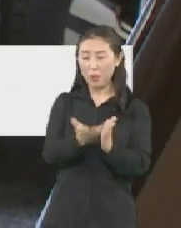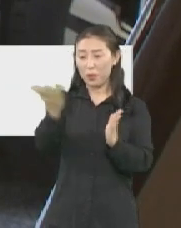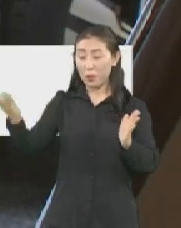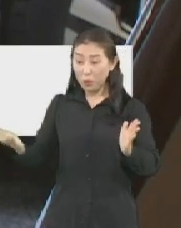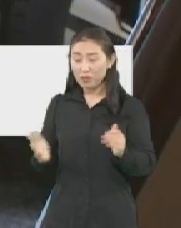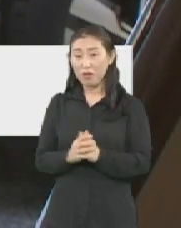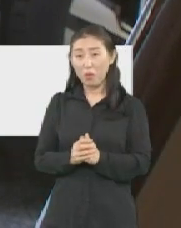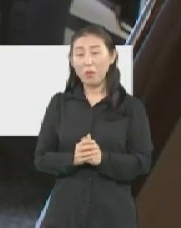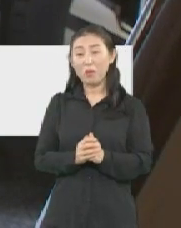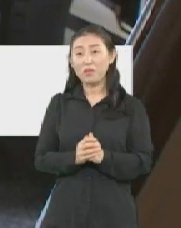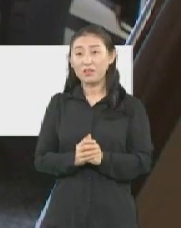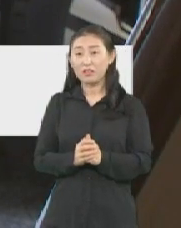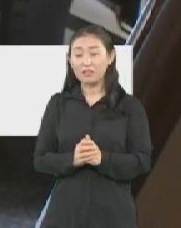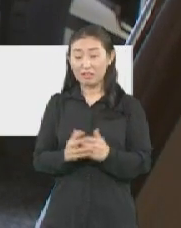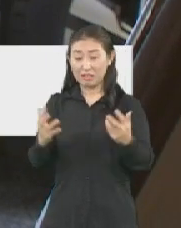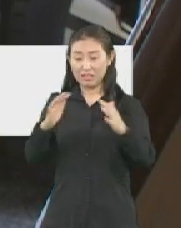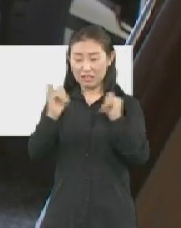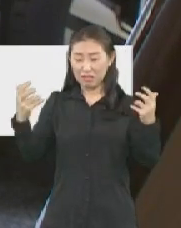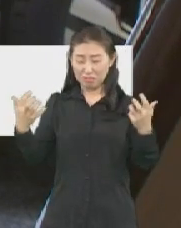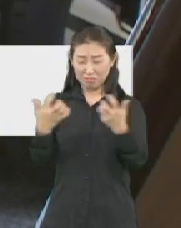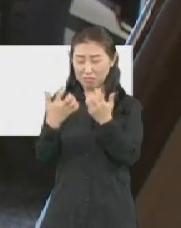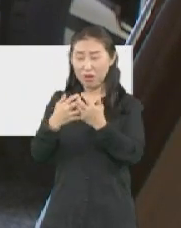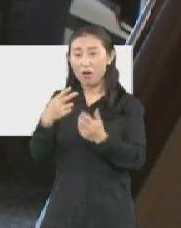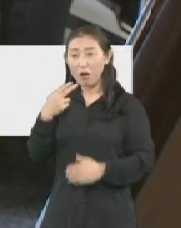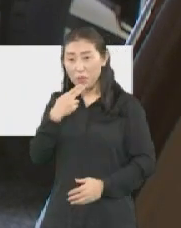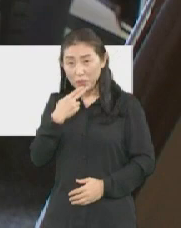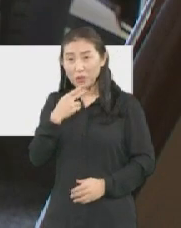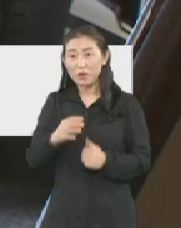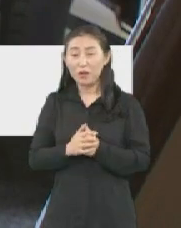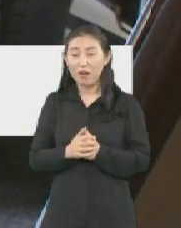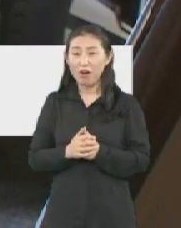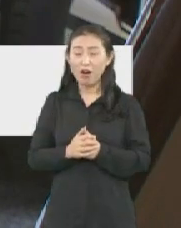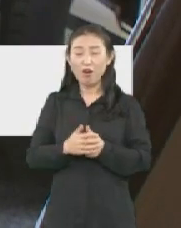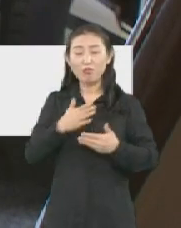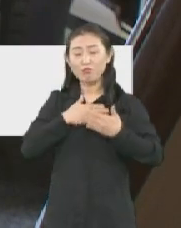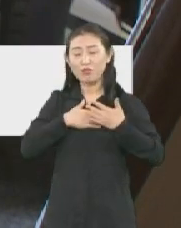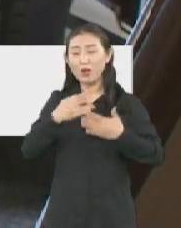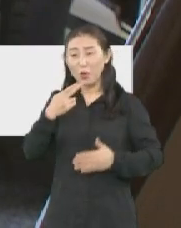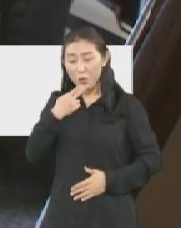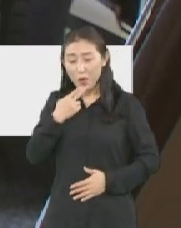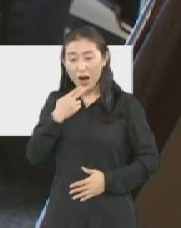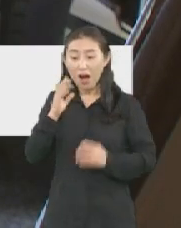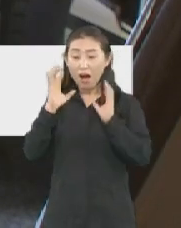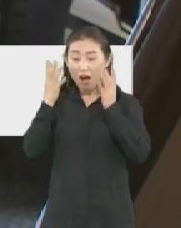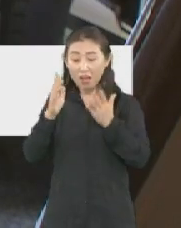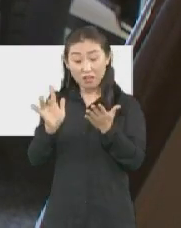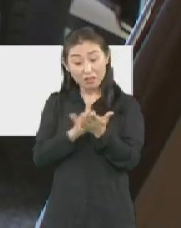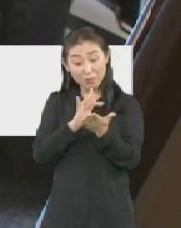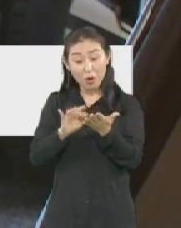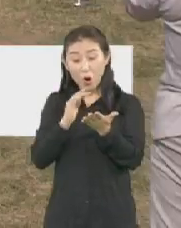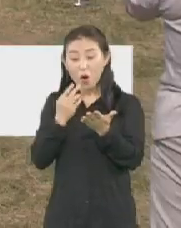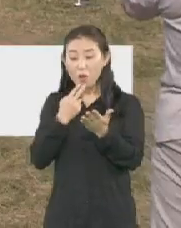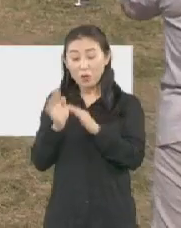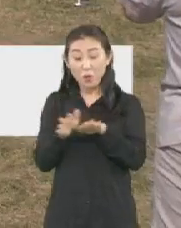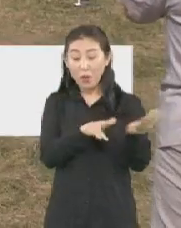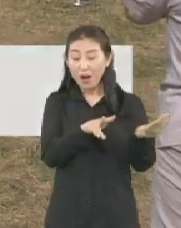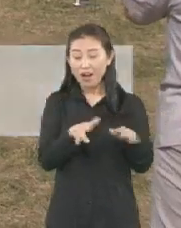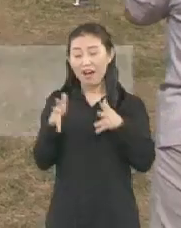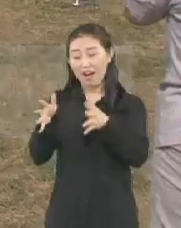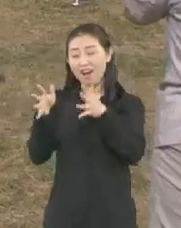없이 아이들도 또 스마트폰이나 이런 거에서도 좀 멀어질 수 있고 많이 배우고 또 가족들끼리 친하게 지낼 수